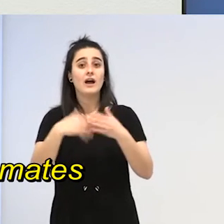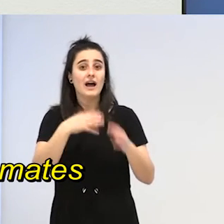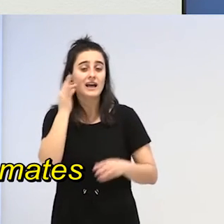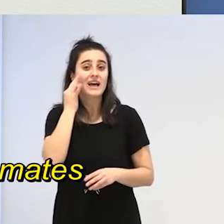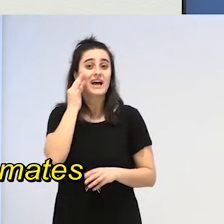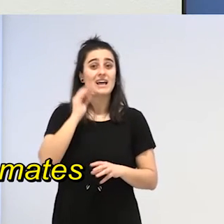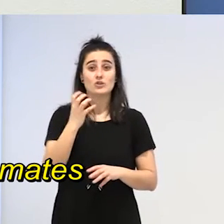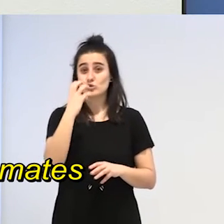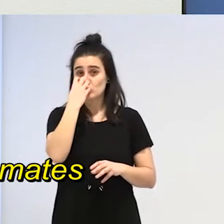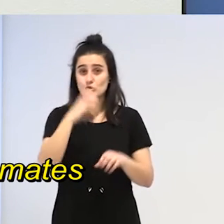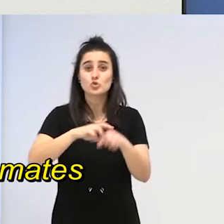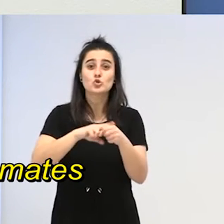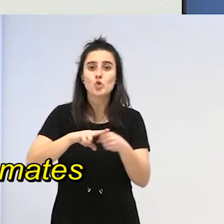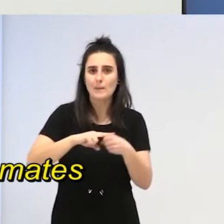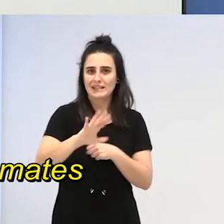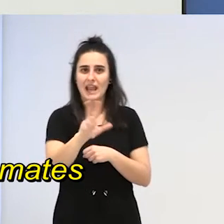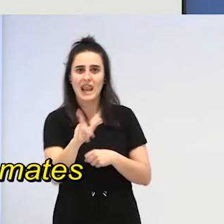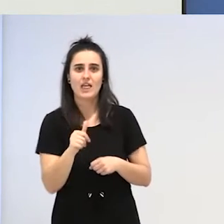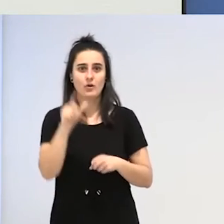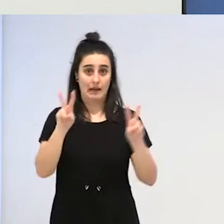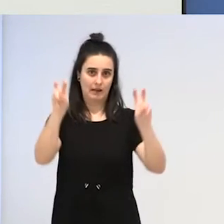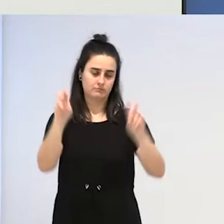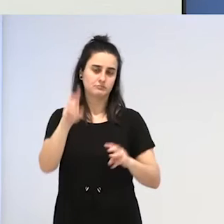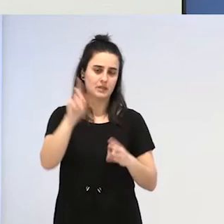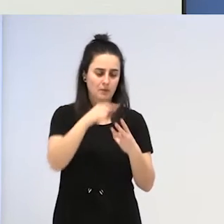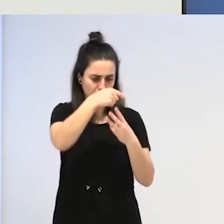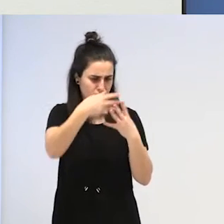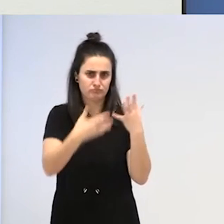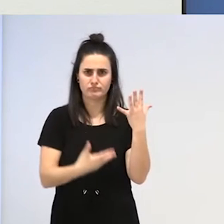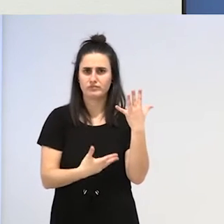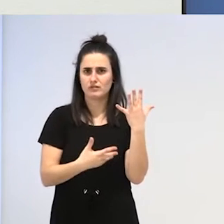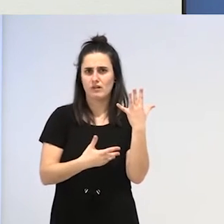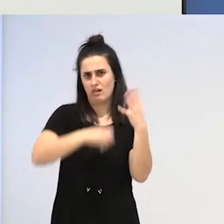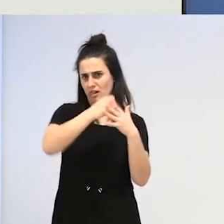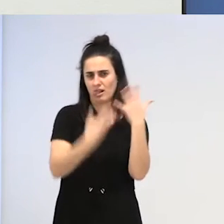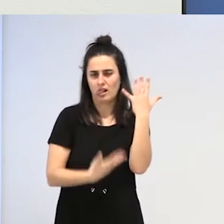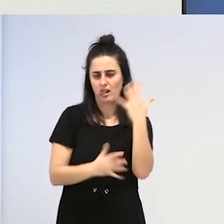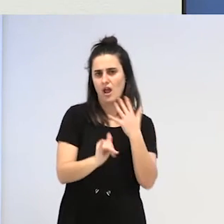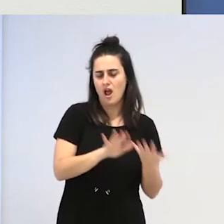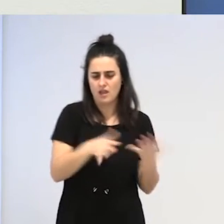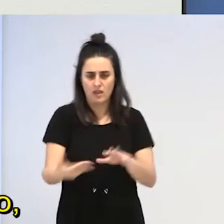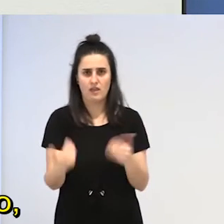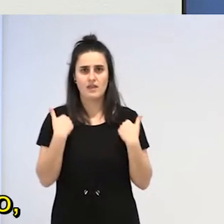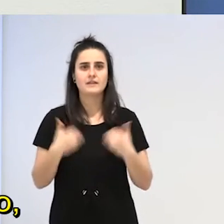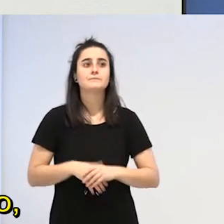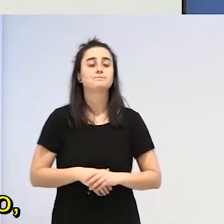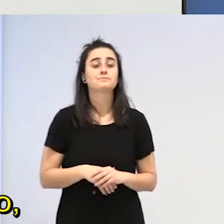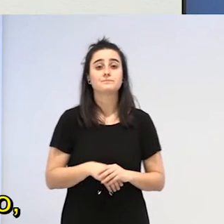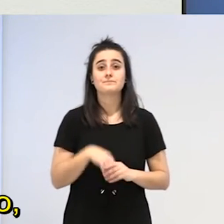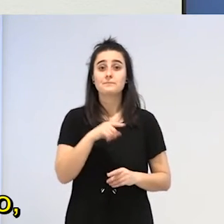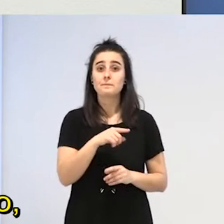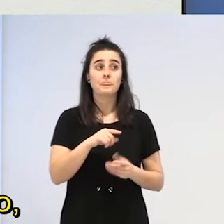de tomates, ikusi dut hortik ere, bueno, eta abar luze bat, Eta